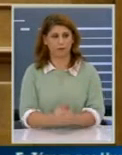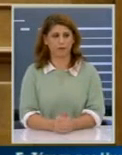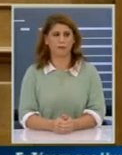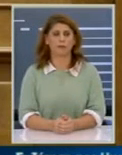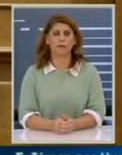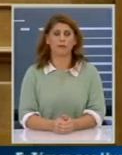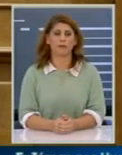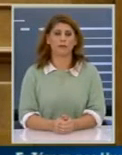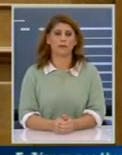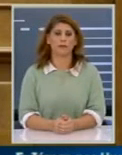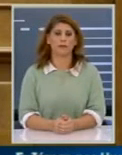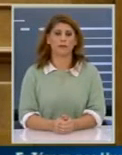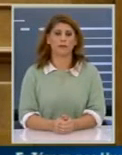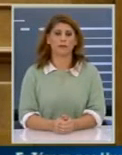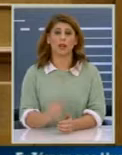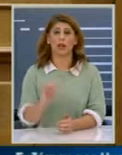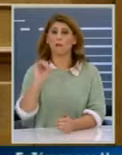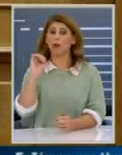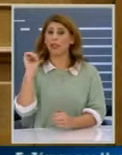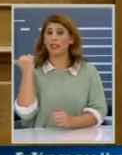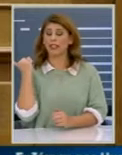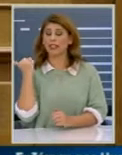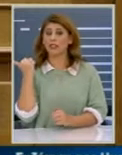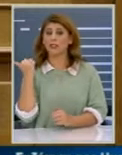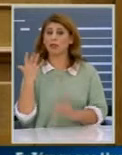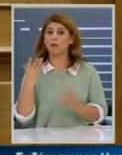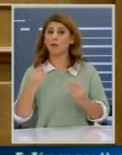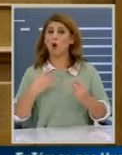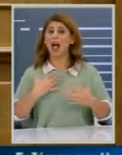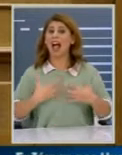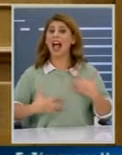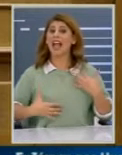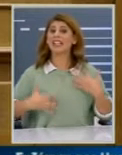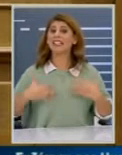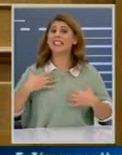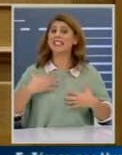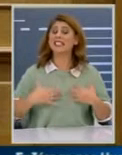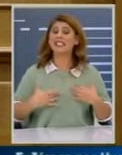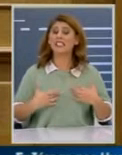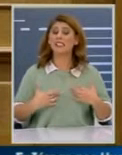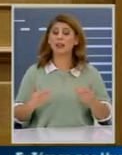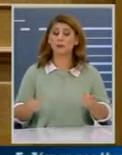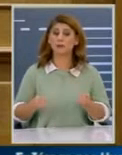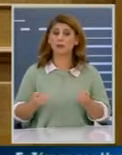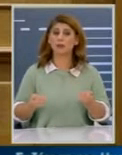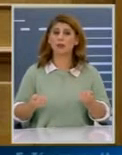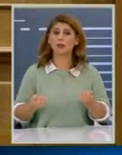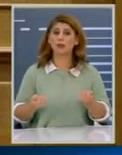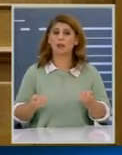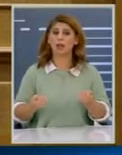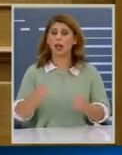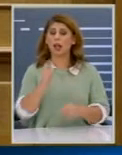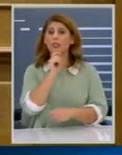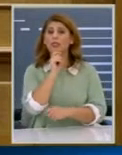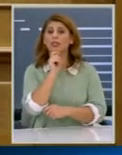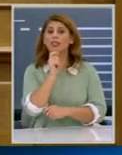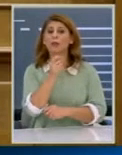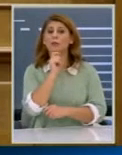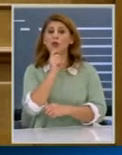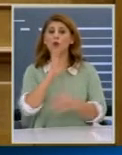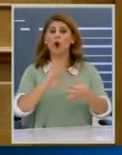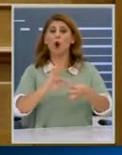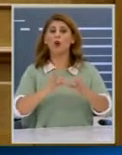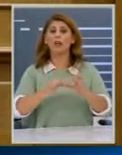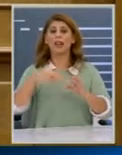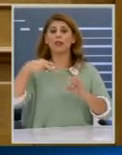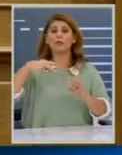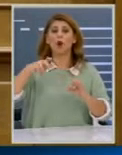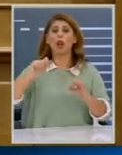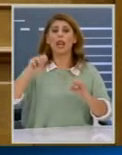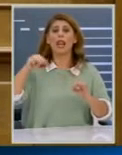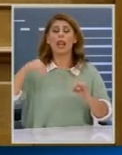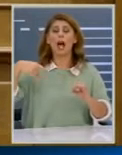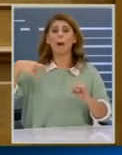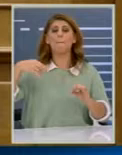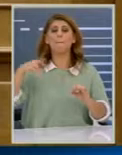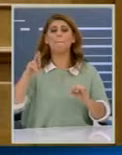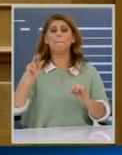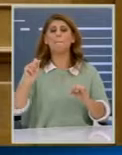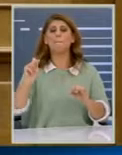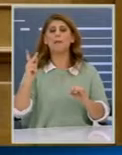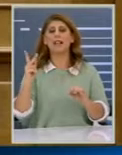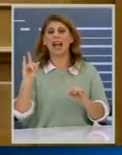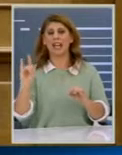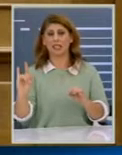χθεσινά εξαιρετικά ανησυχητικά γεγονότα στον δημοσιογραφικό οργανισμό Λαμπράκι. Διότι οι